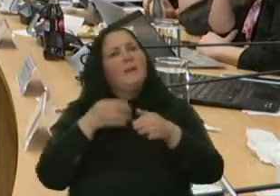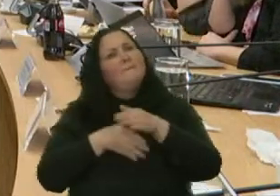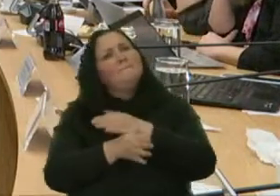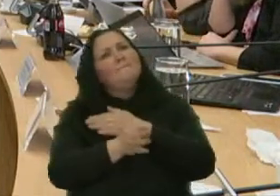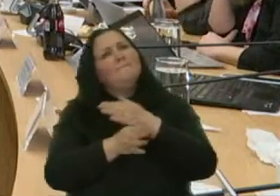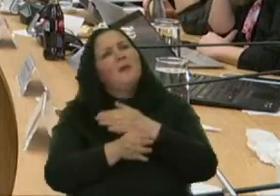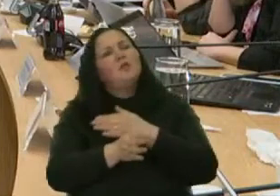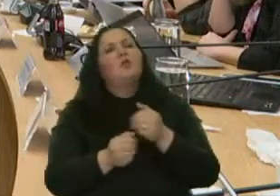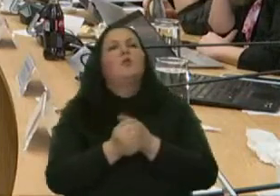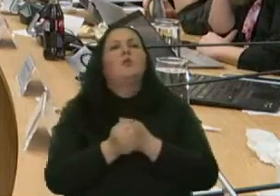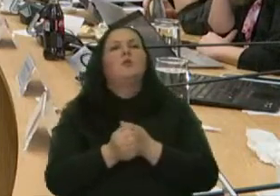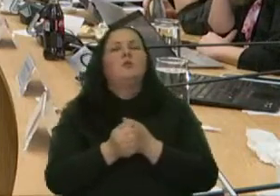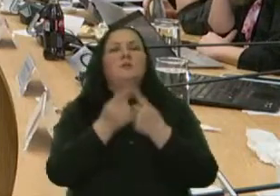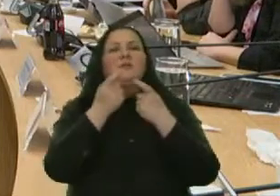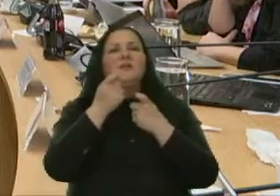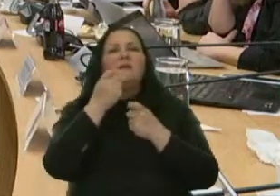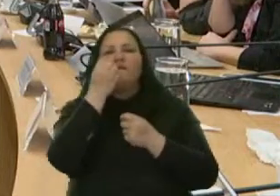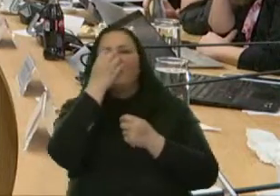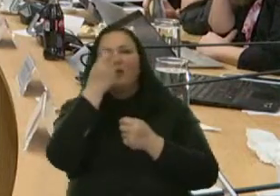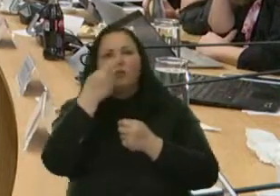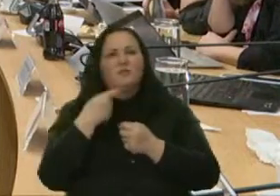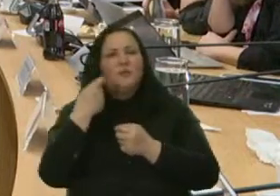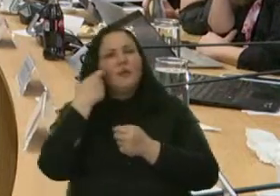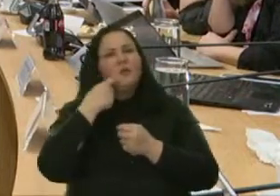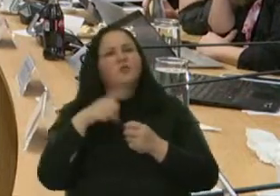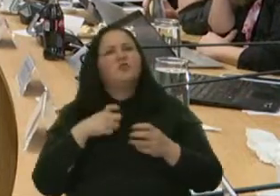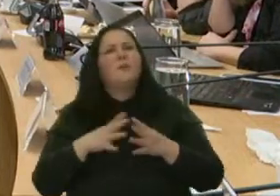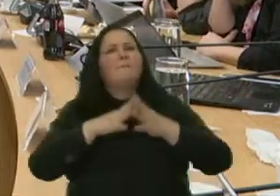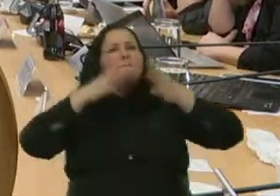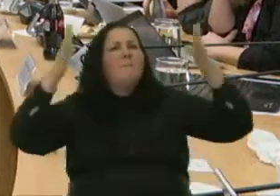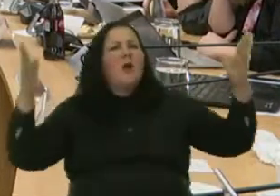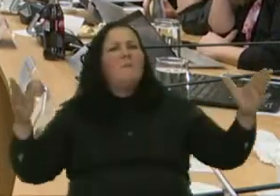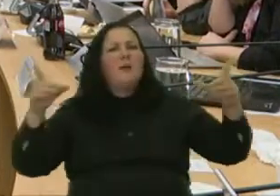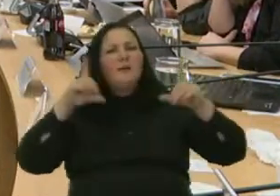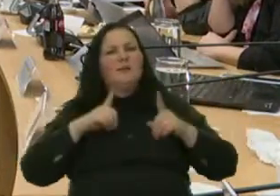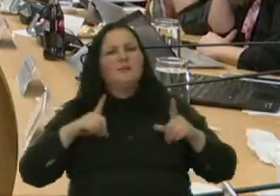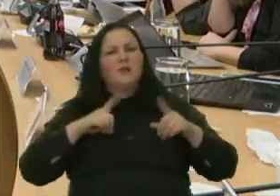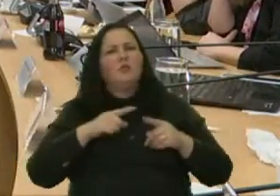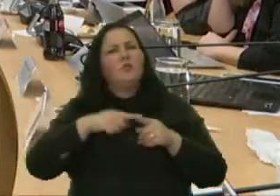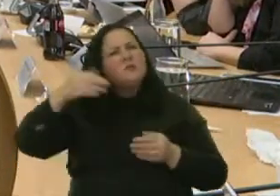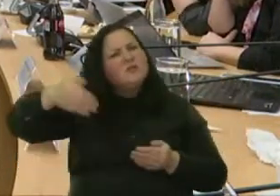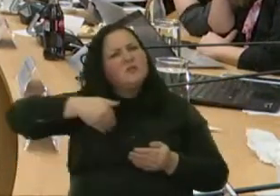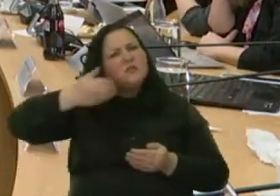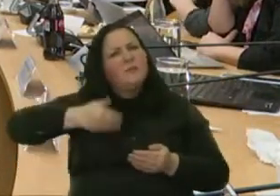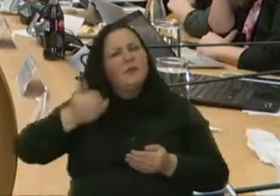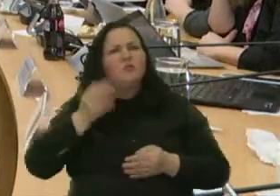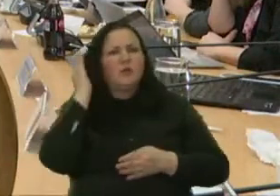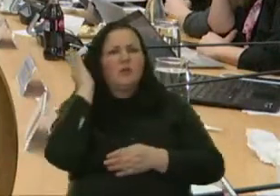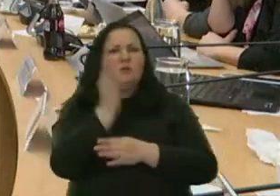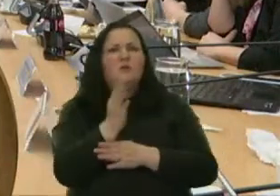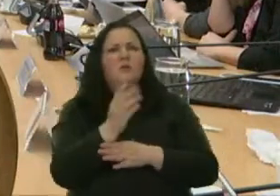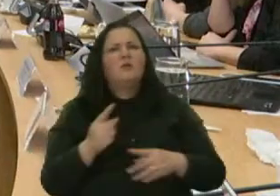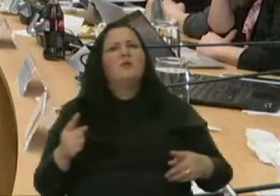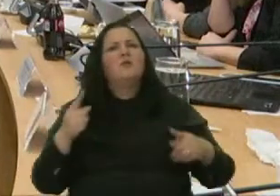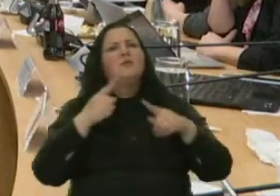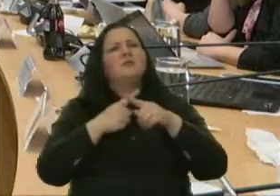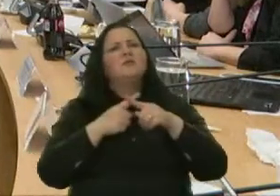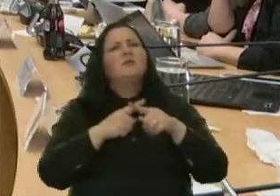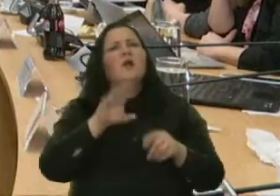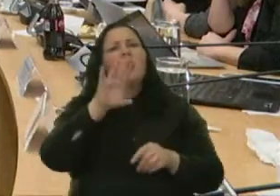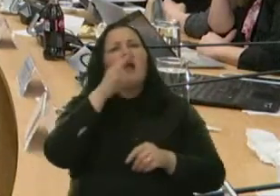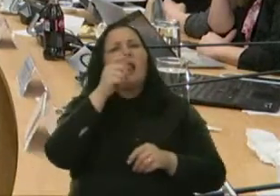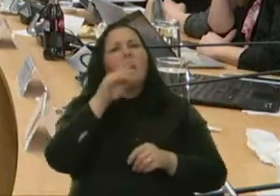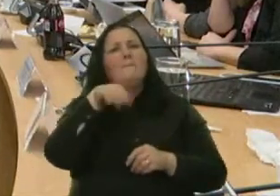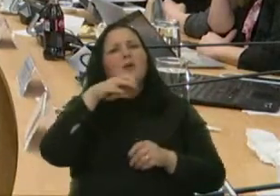Florești spre Cluj vom avea cea mai mare stație de metrou cu săpătură directă pe la intersecția ca la Mănăștur